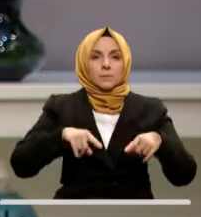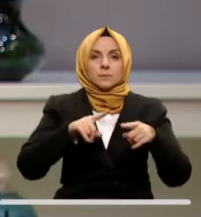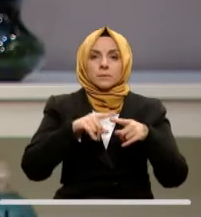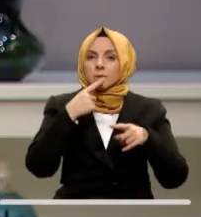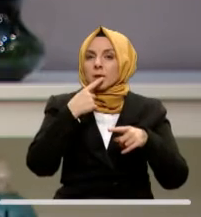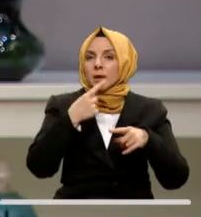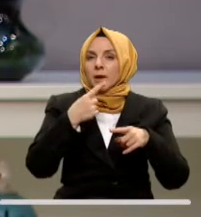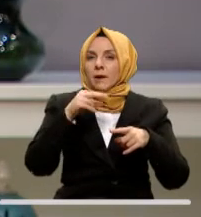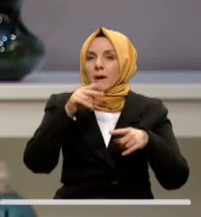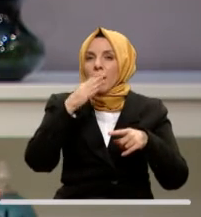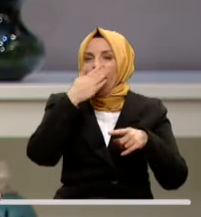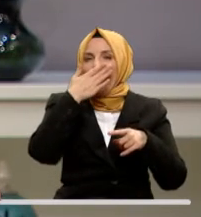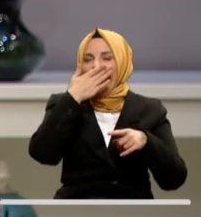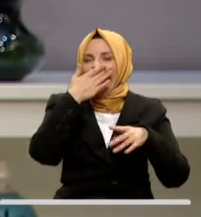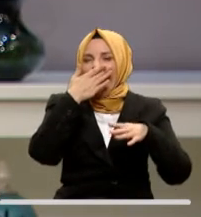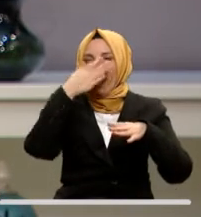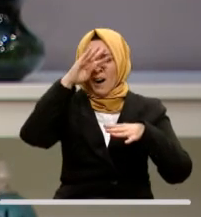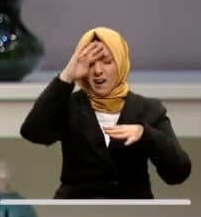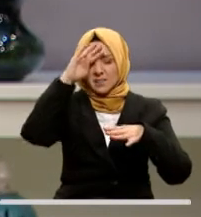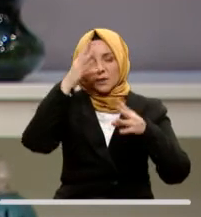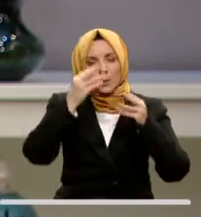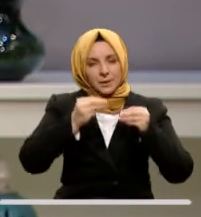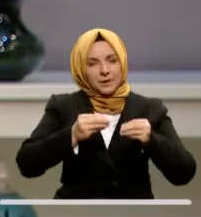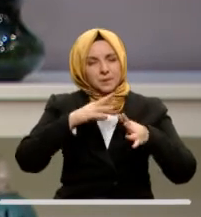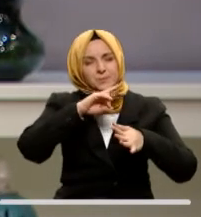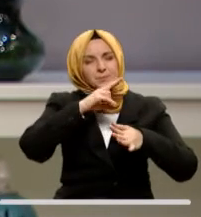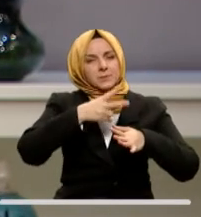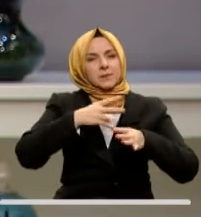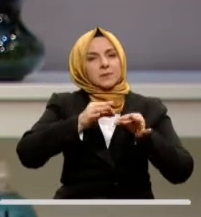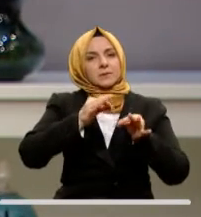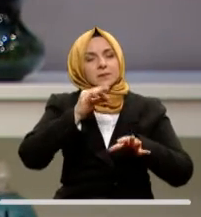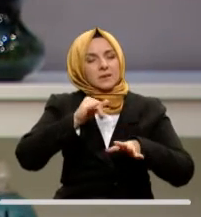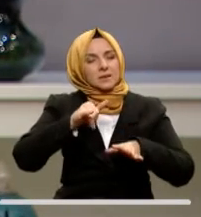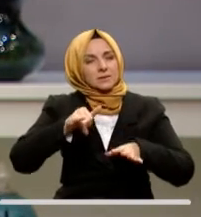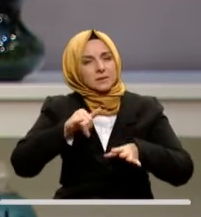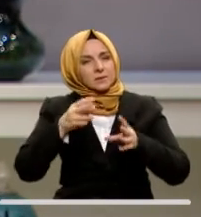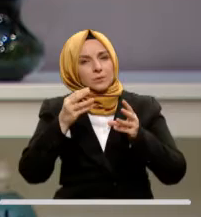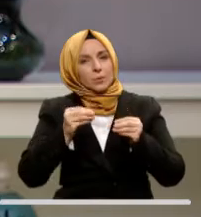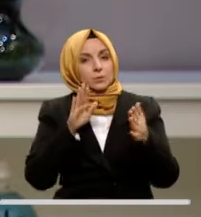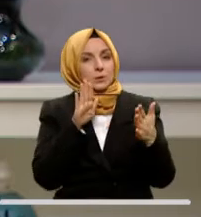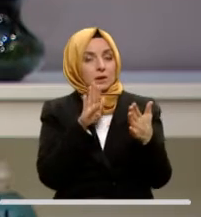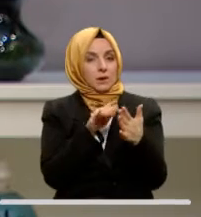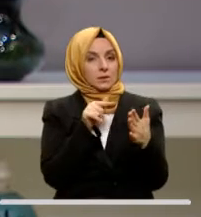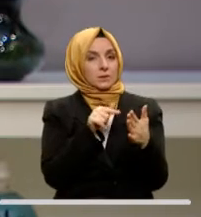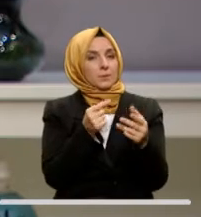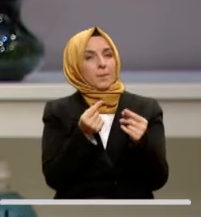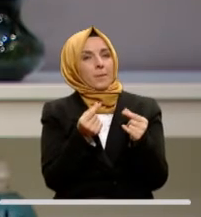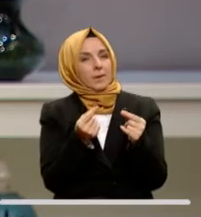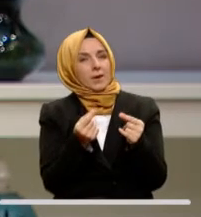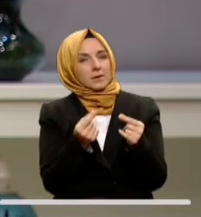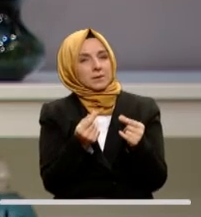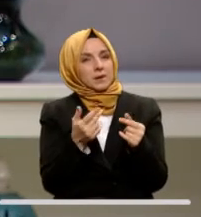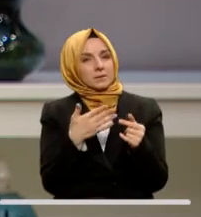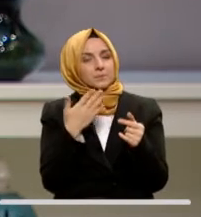mesela Hastalık anında acil bir İhtiyaç anında ve maalesef insan yakın hissettiğine karşıda yakın olduğuna karşı değilim Biraz daha böyle